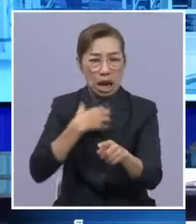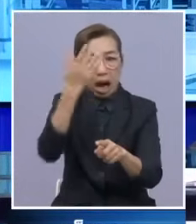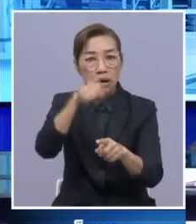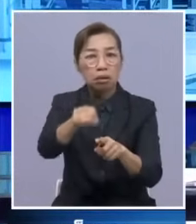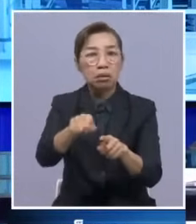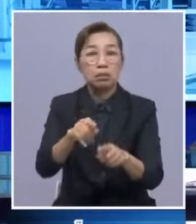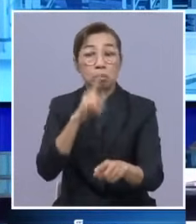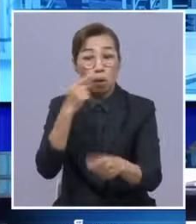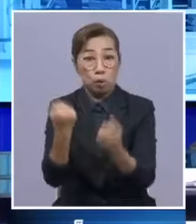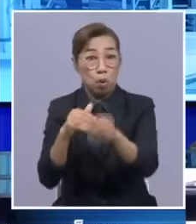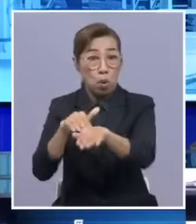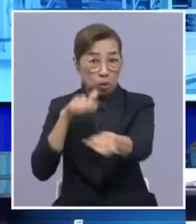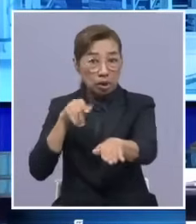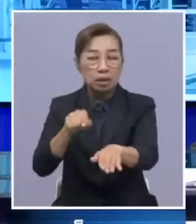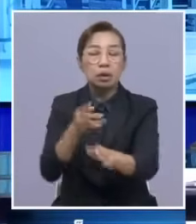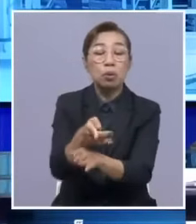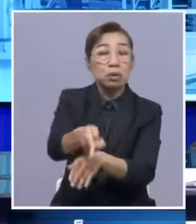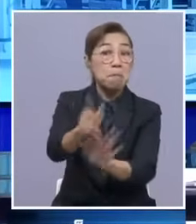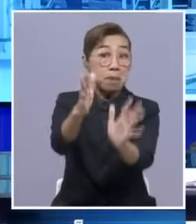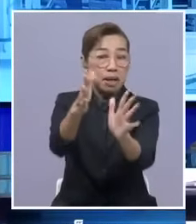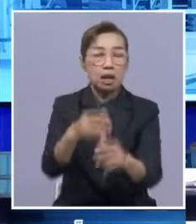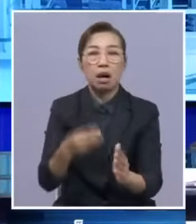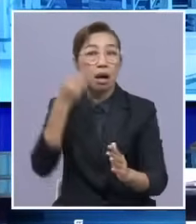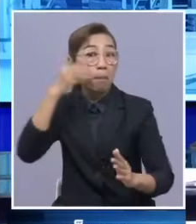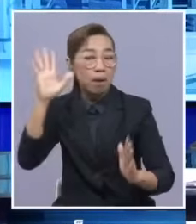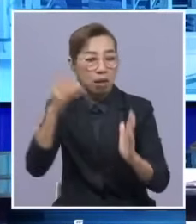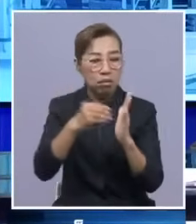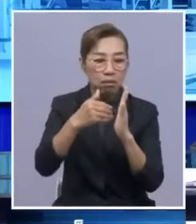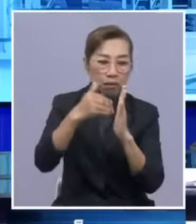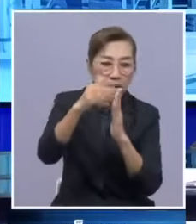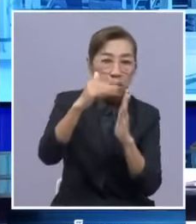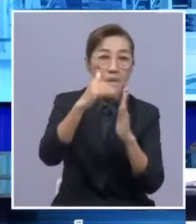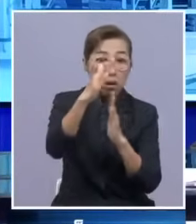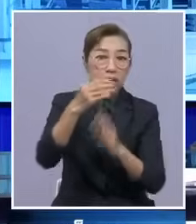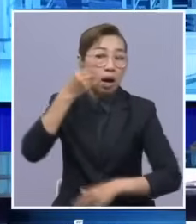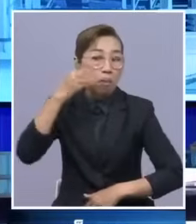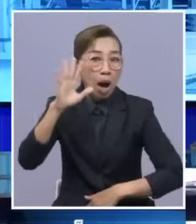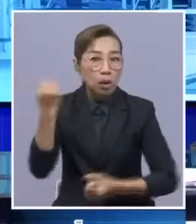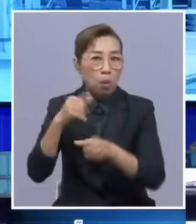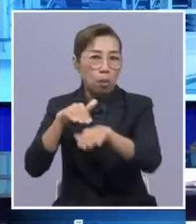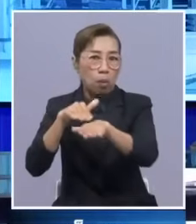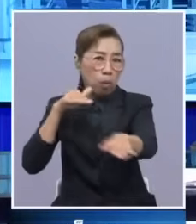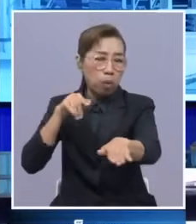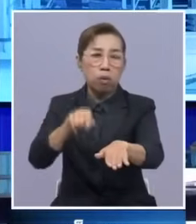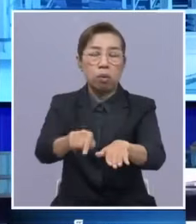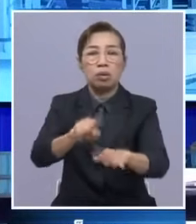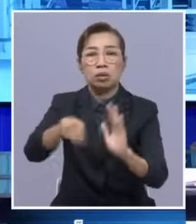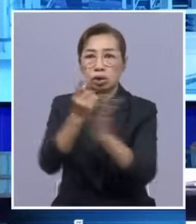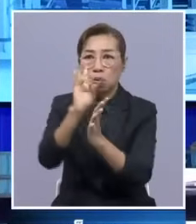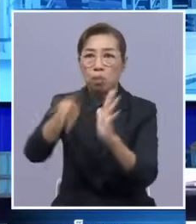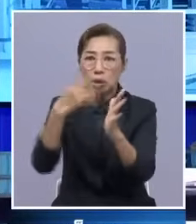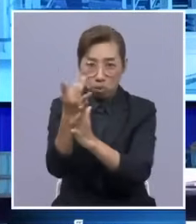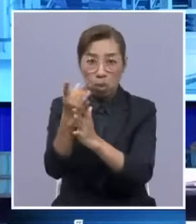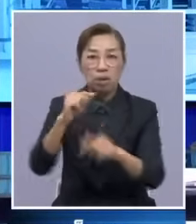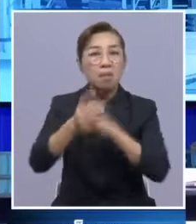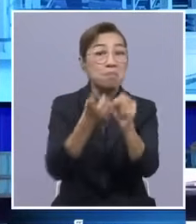ใกล้ปีใหม่แล้วด้วยที่คนไทยเนี่ยจะต้องเดินทางกลับโดยเฉพาะพี่น้องประชาชนที่มาทำงานอยู่ในกรุงเทพแล้วเป็นคนอีสานเนาะบางทีต้องเดินทางกลับ